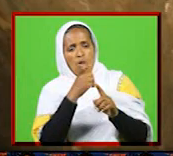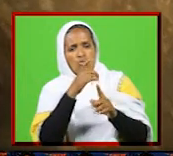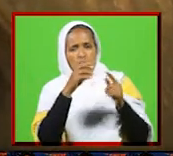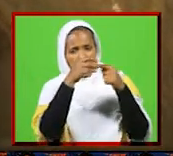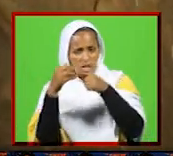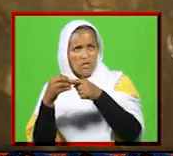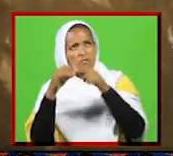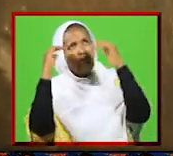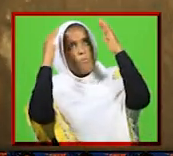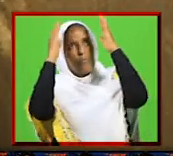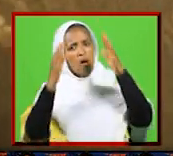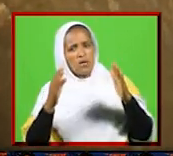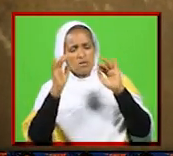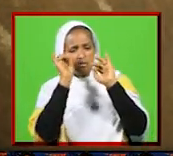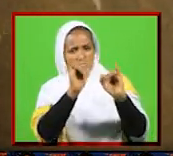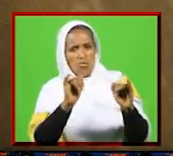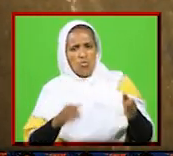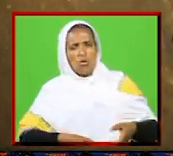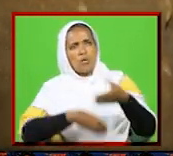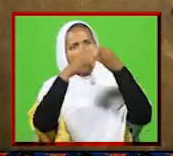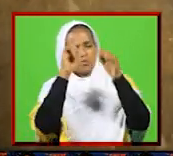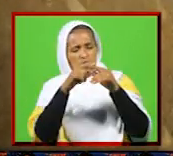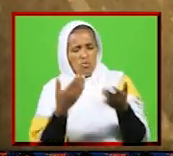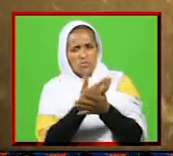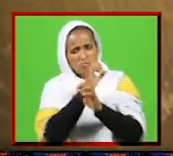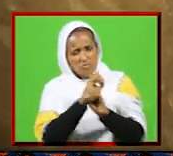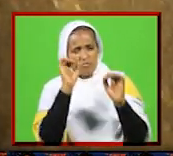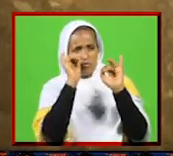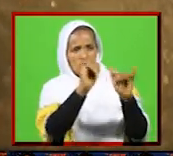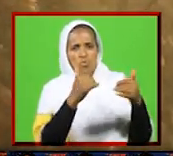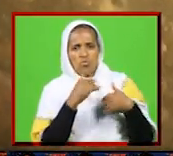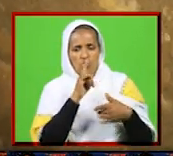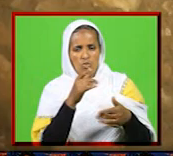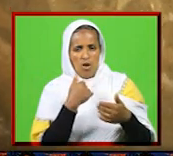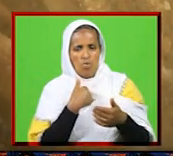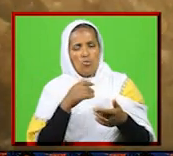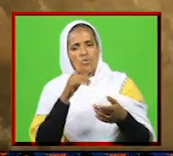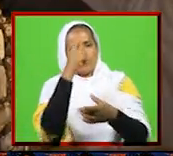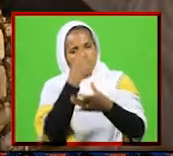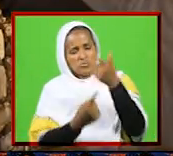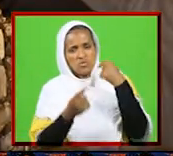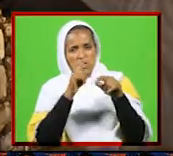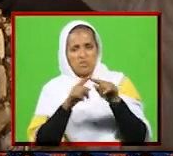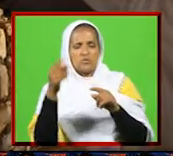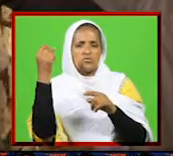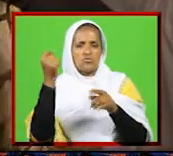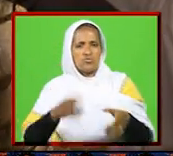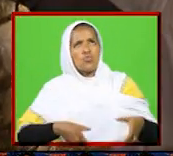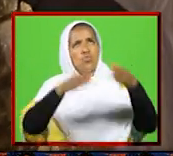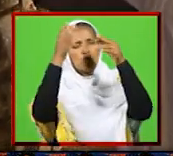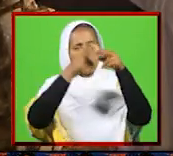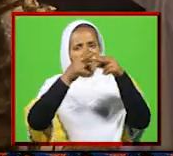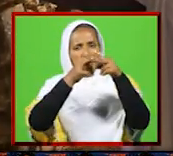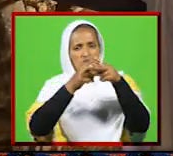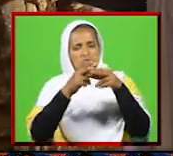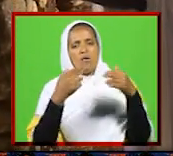ካልሆነ በስተቀር ማገሩ እንዳለ ነው ያለው። ግንባታውም እስካሁን እድሳት ሳይደረግለት እንዳለ ነው ያለው። ያው ብቻ ጥንት